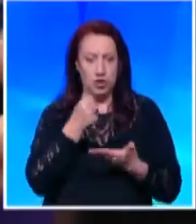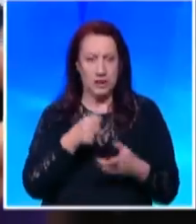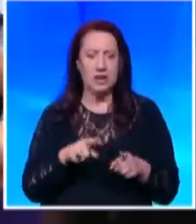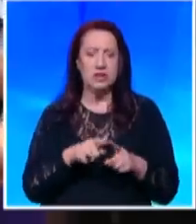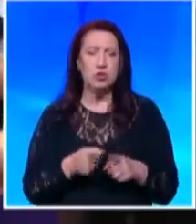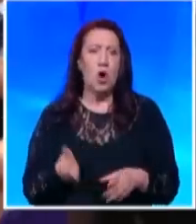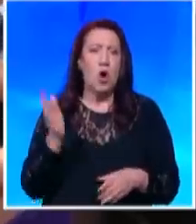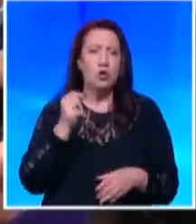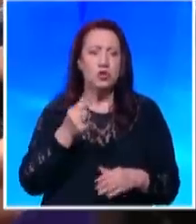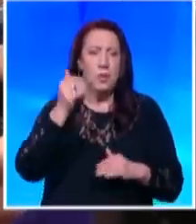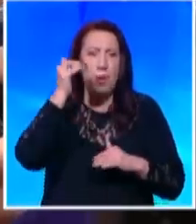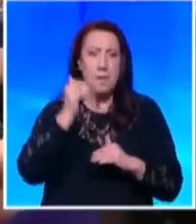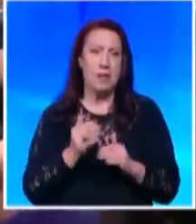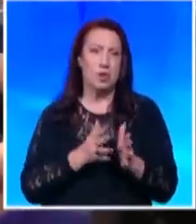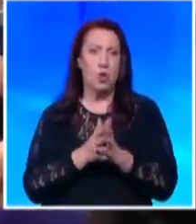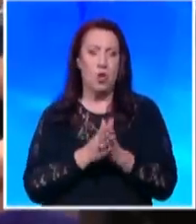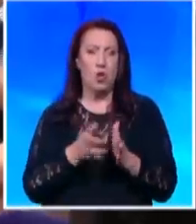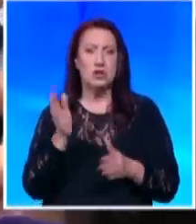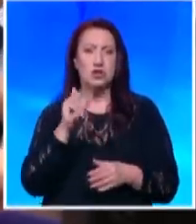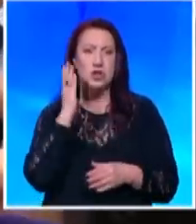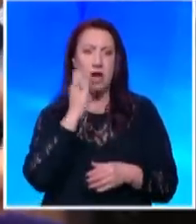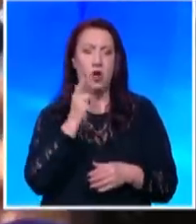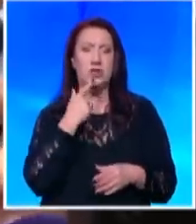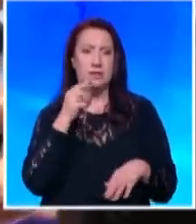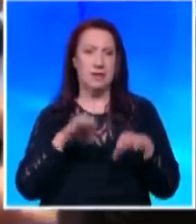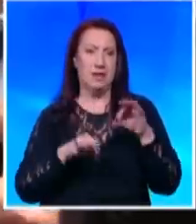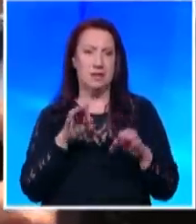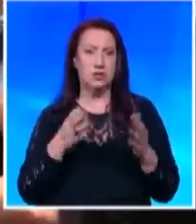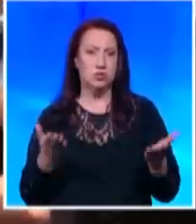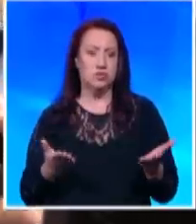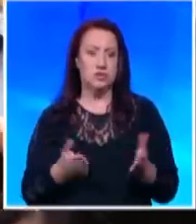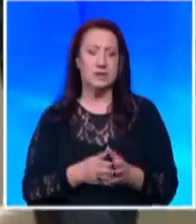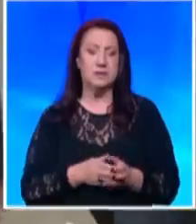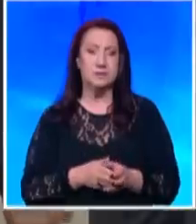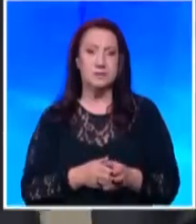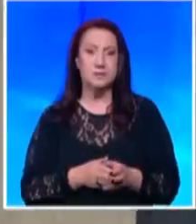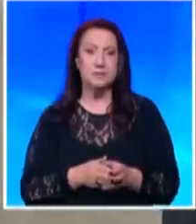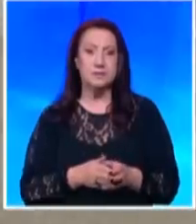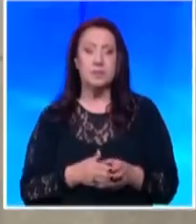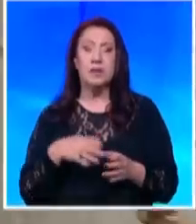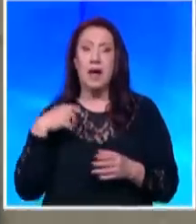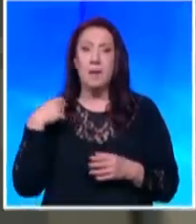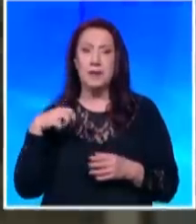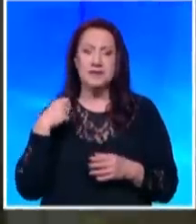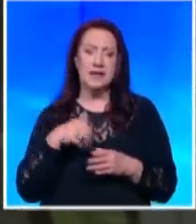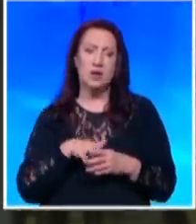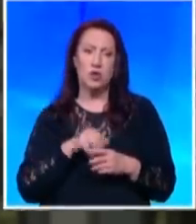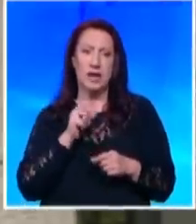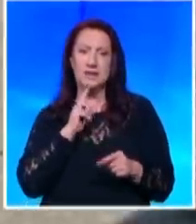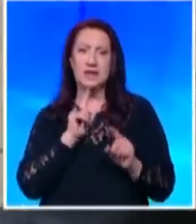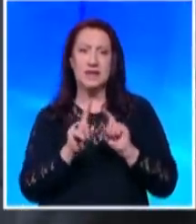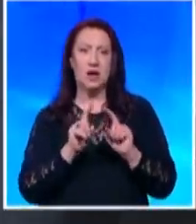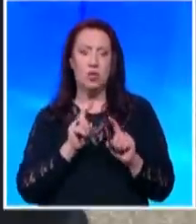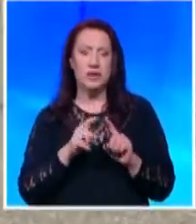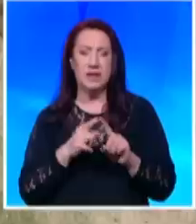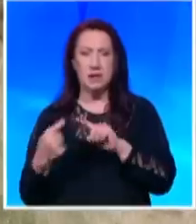активност. А това означава вече наистина много ниска легитимност на парламент и на следващото правителство. Президентът отказа да коментира